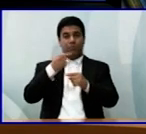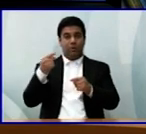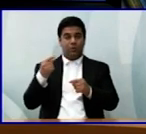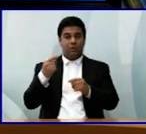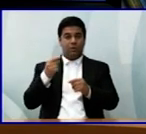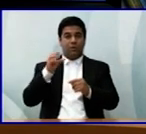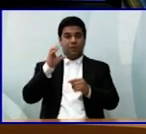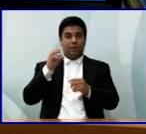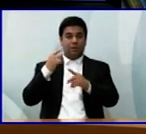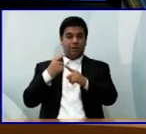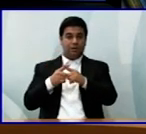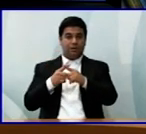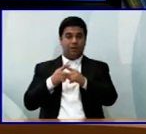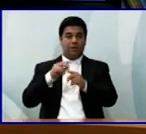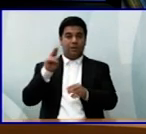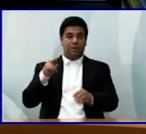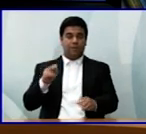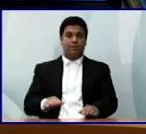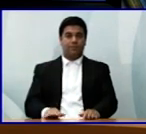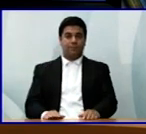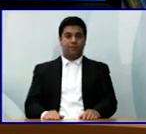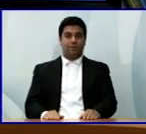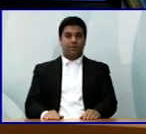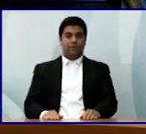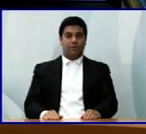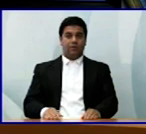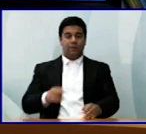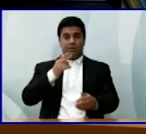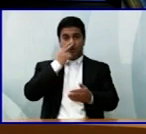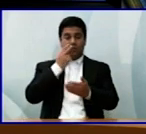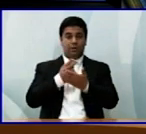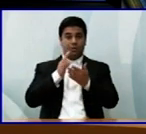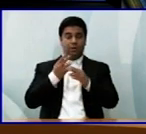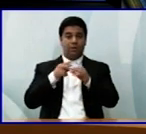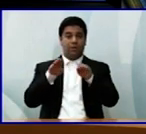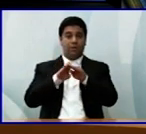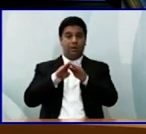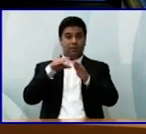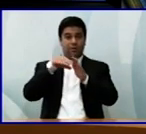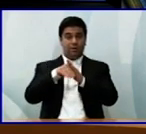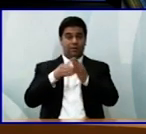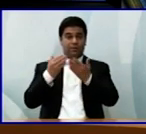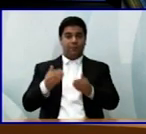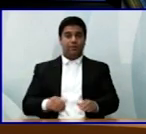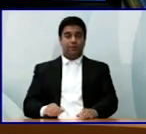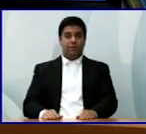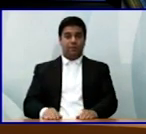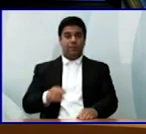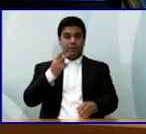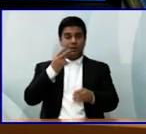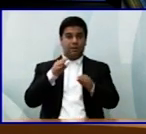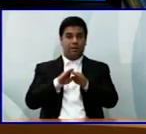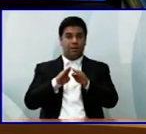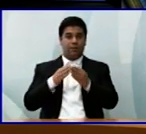minus cx plus d. Qaraymiz. Tenglamalarimiz. İkkita